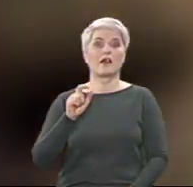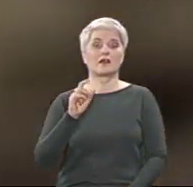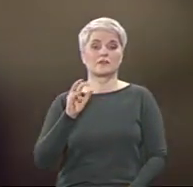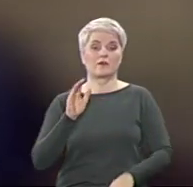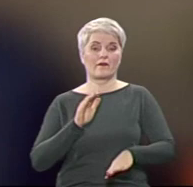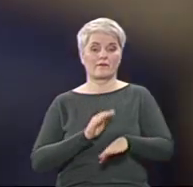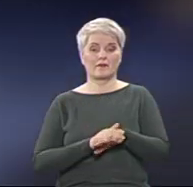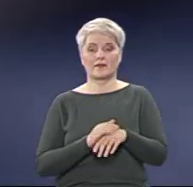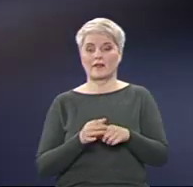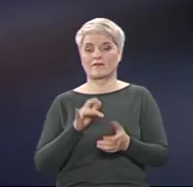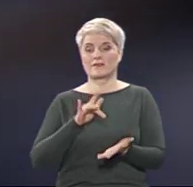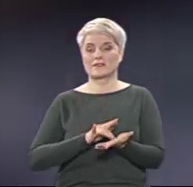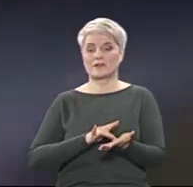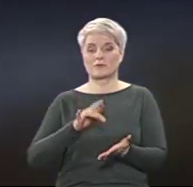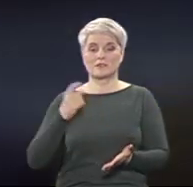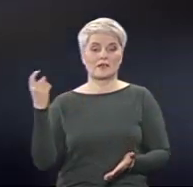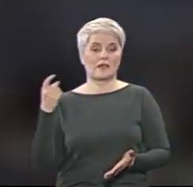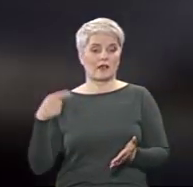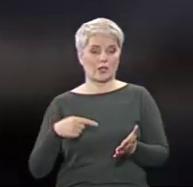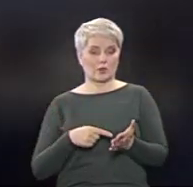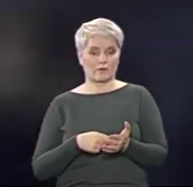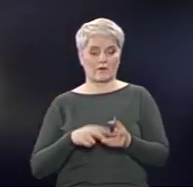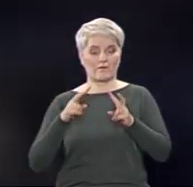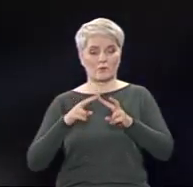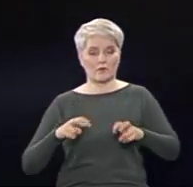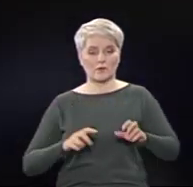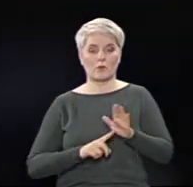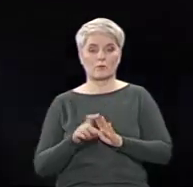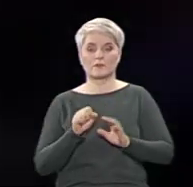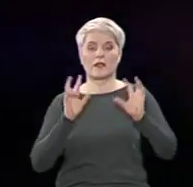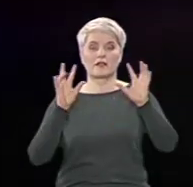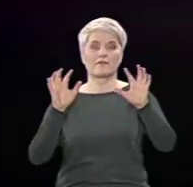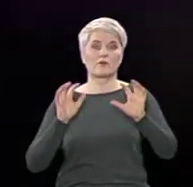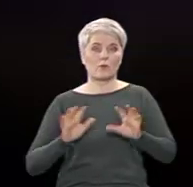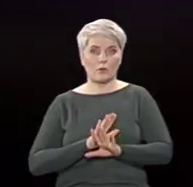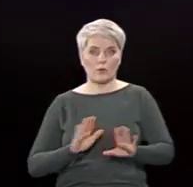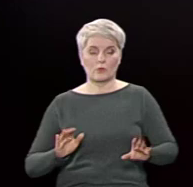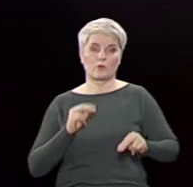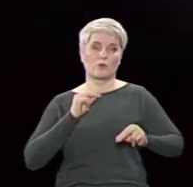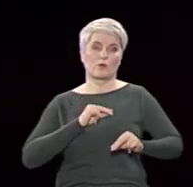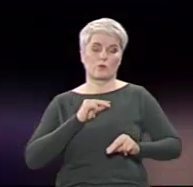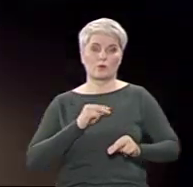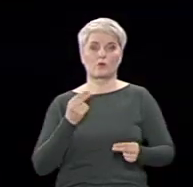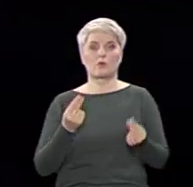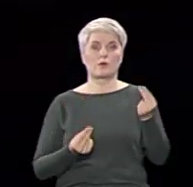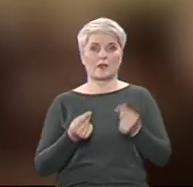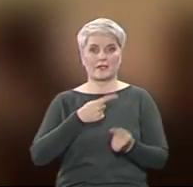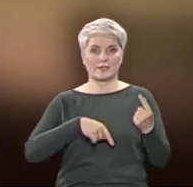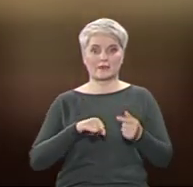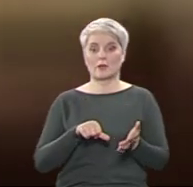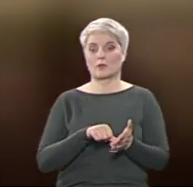прокуратурі Харківської області. Провадження розпочали за фактами незаконної роботи гральних закладів та причетності до цього